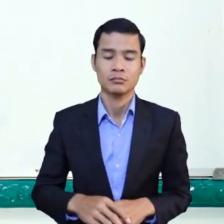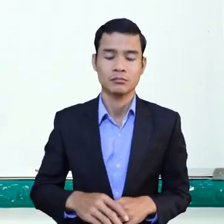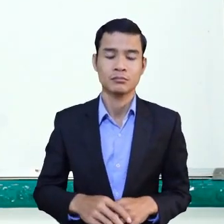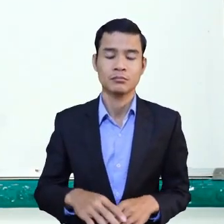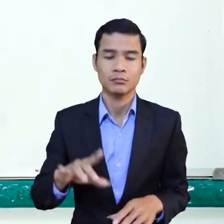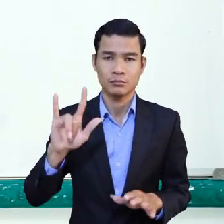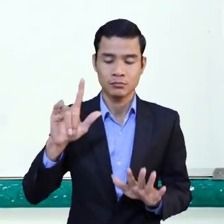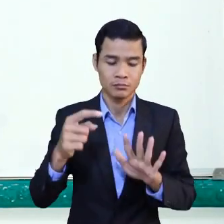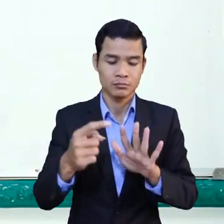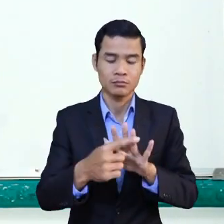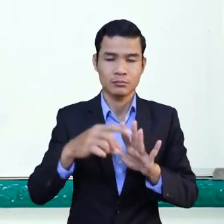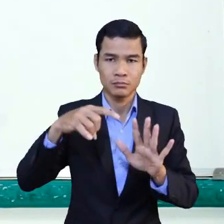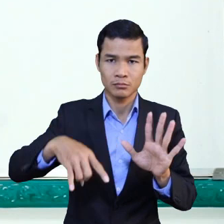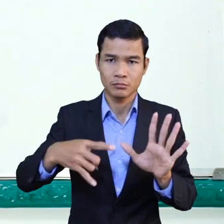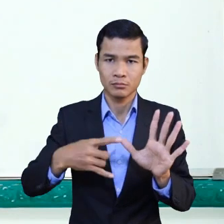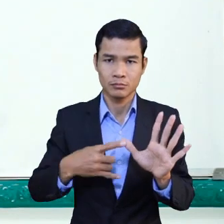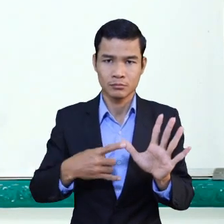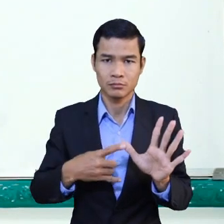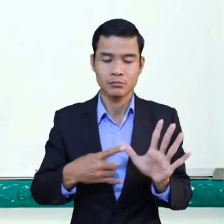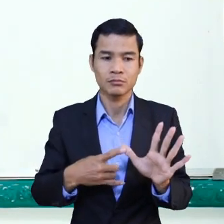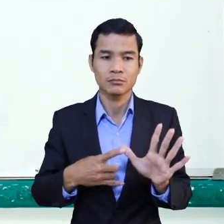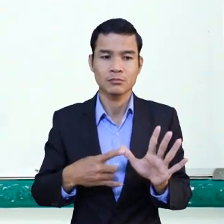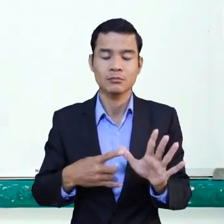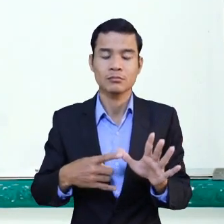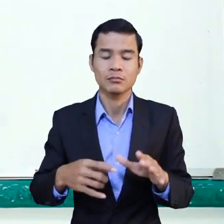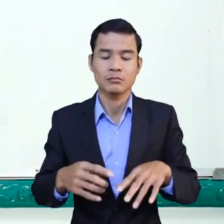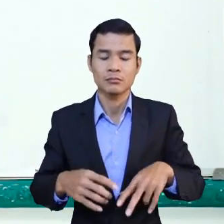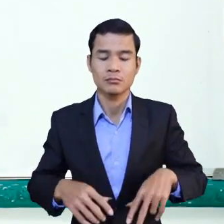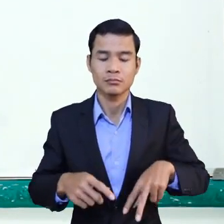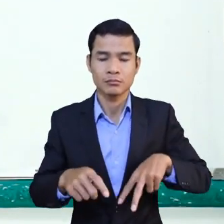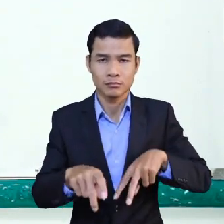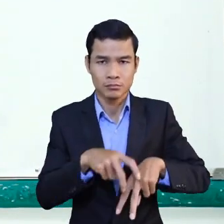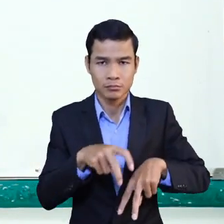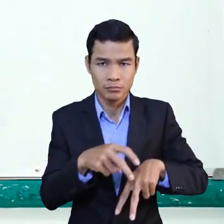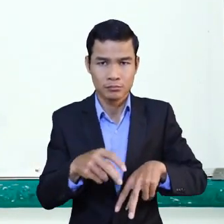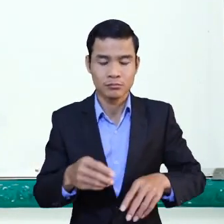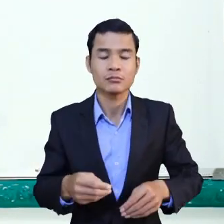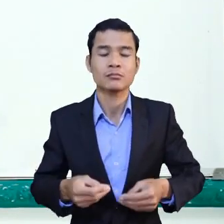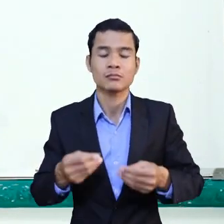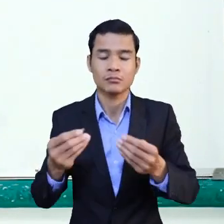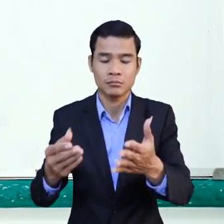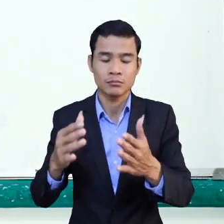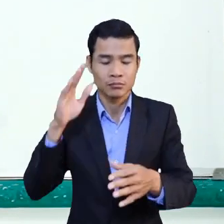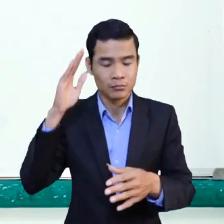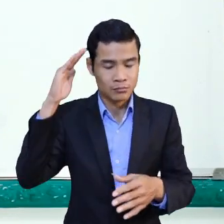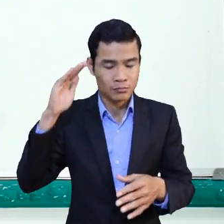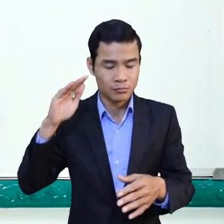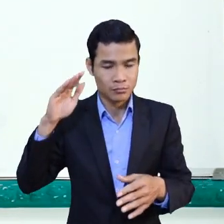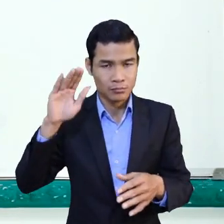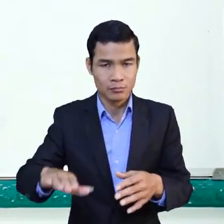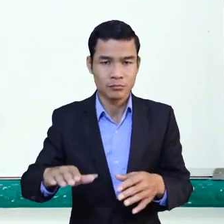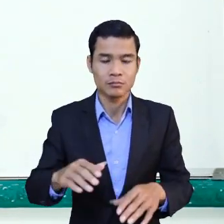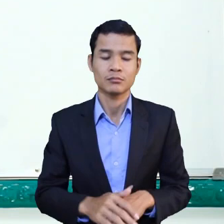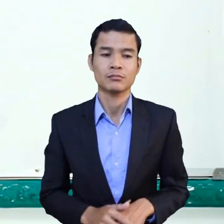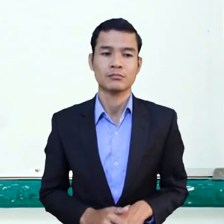បូណាខោឲ្យប្អូនម្ដងទៀតកូនបូ